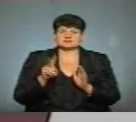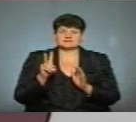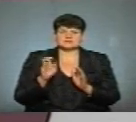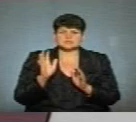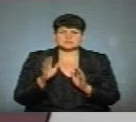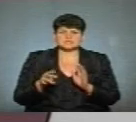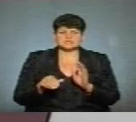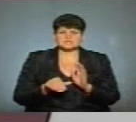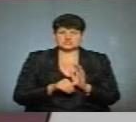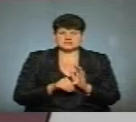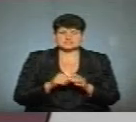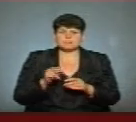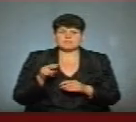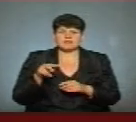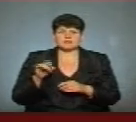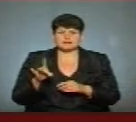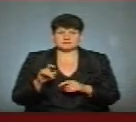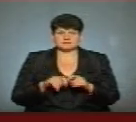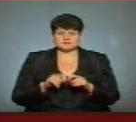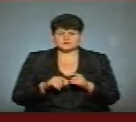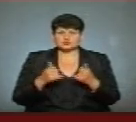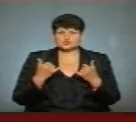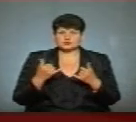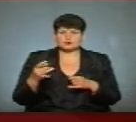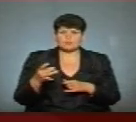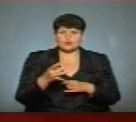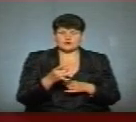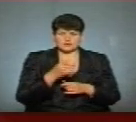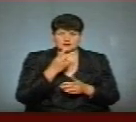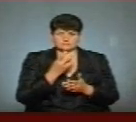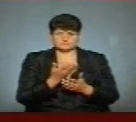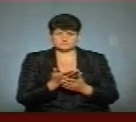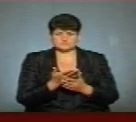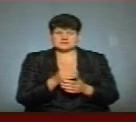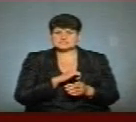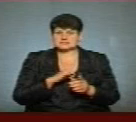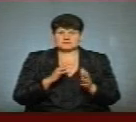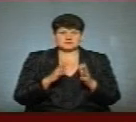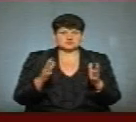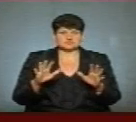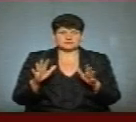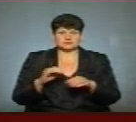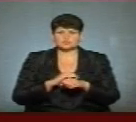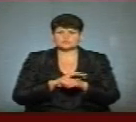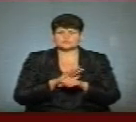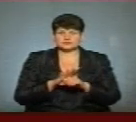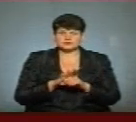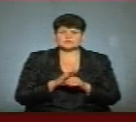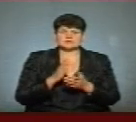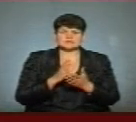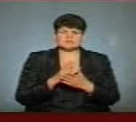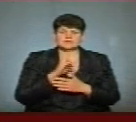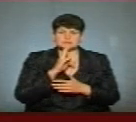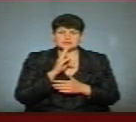8256 ПЛР-тестів. На сьогодні статистика по районах виглядає так. Найбільше випадків COVID-19 зафіксували